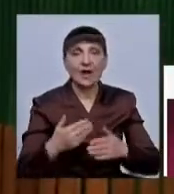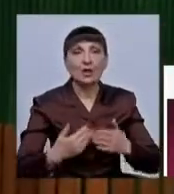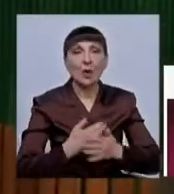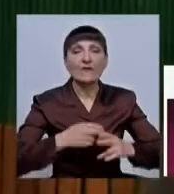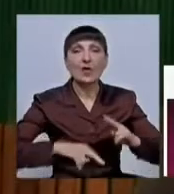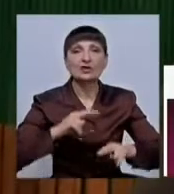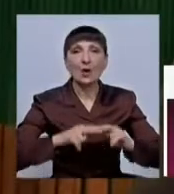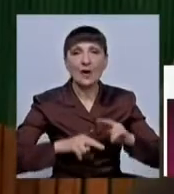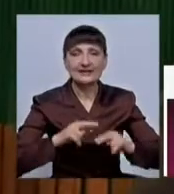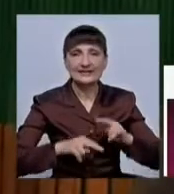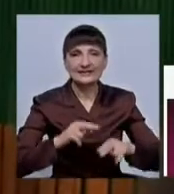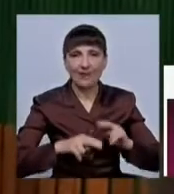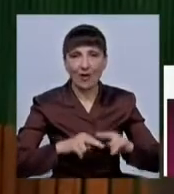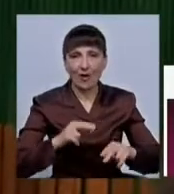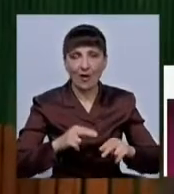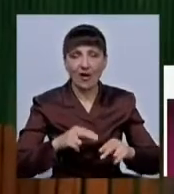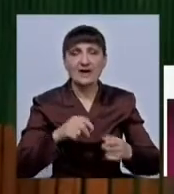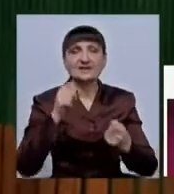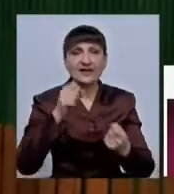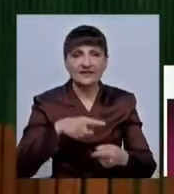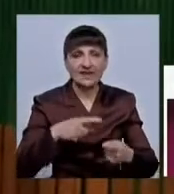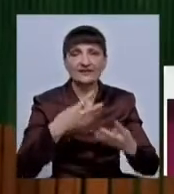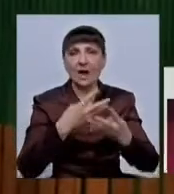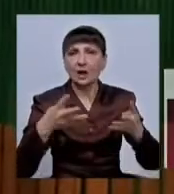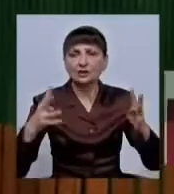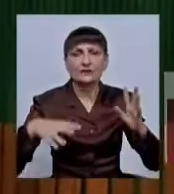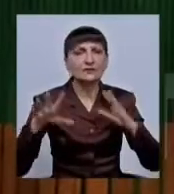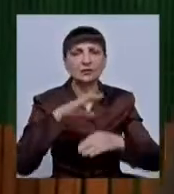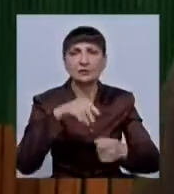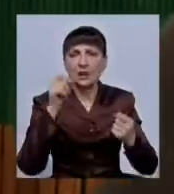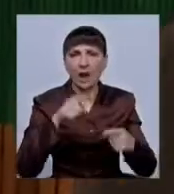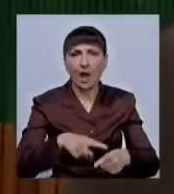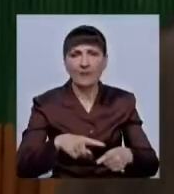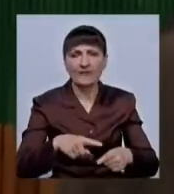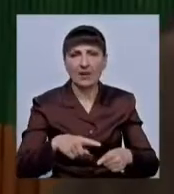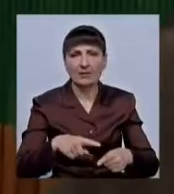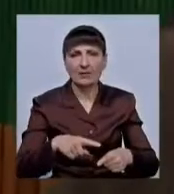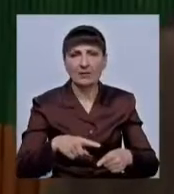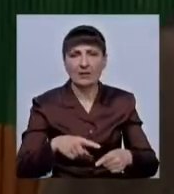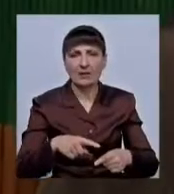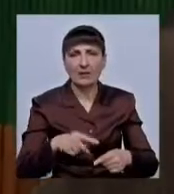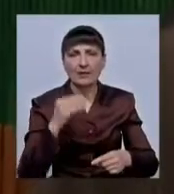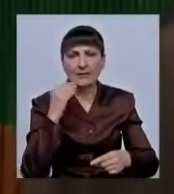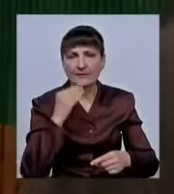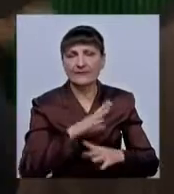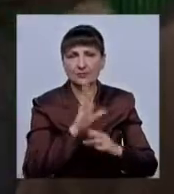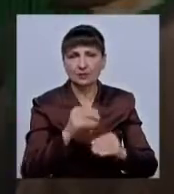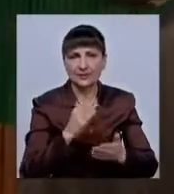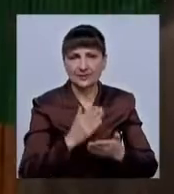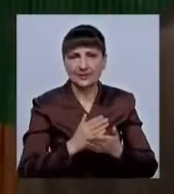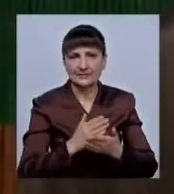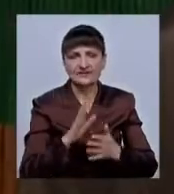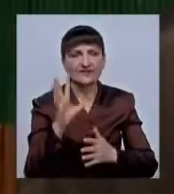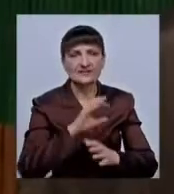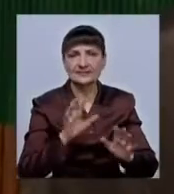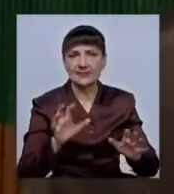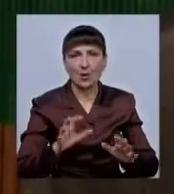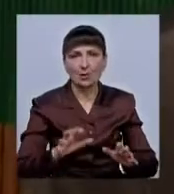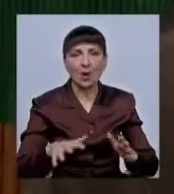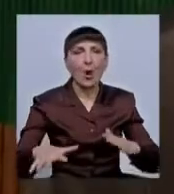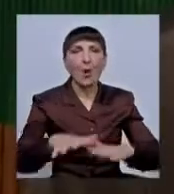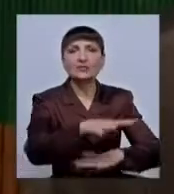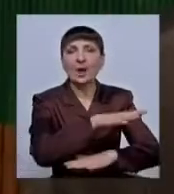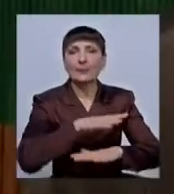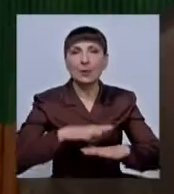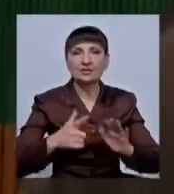строительство соответствует всех требованиям ЯЗа, также ВАЗа. Общая площадь